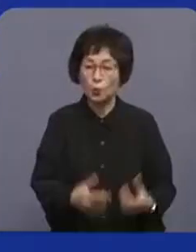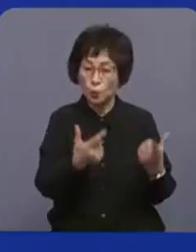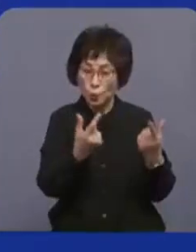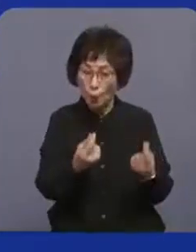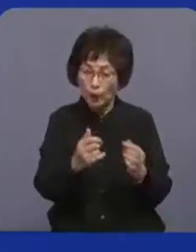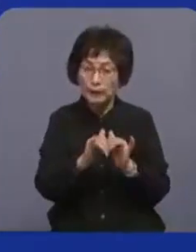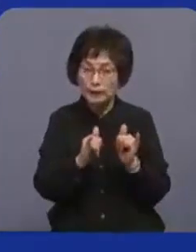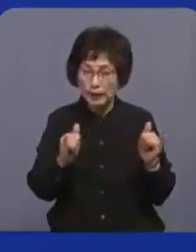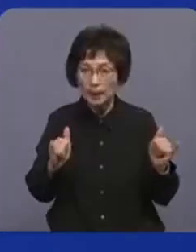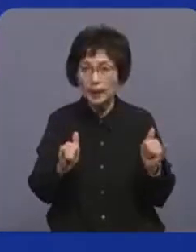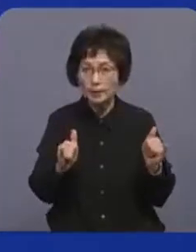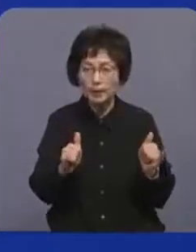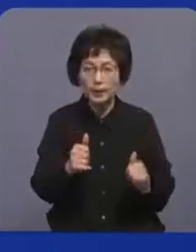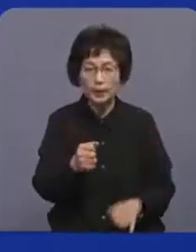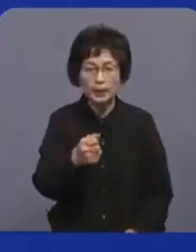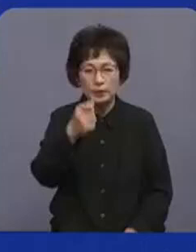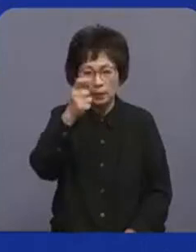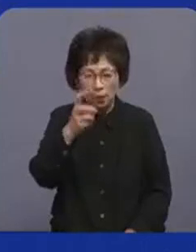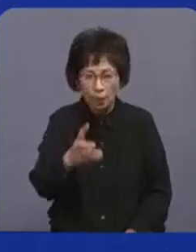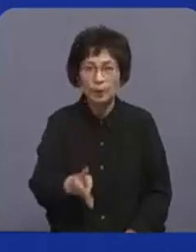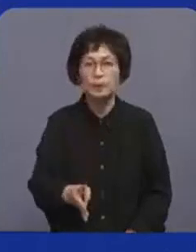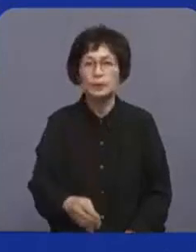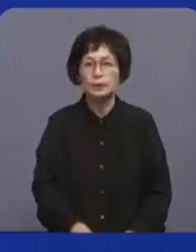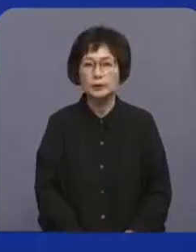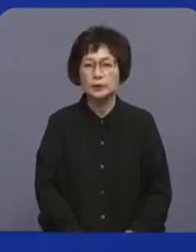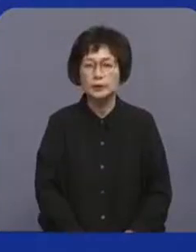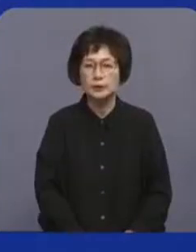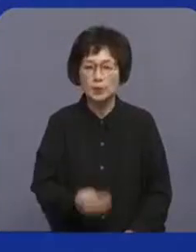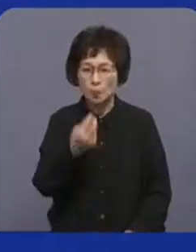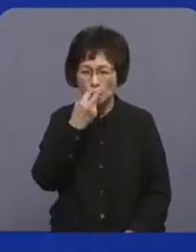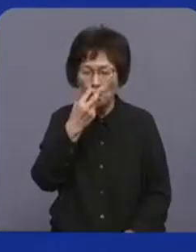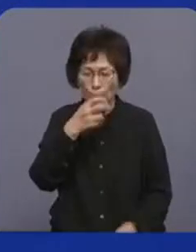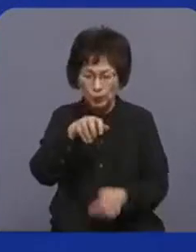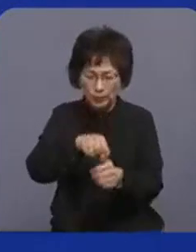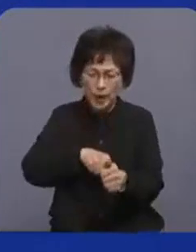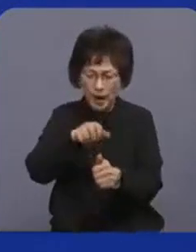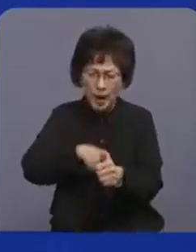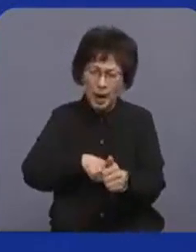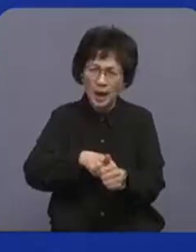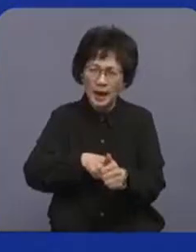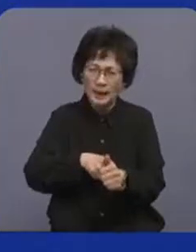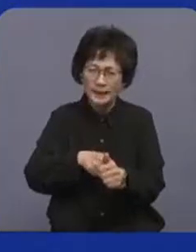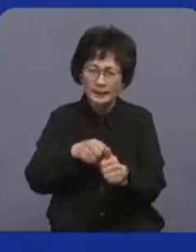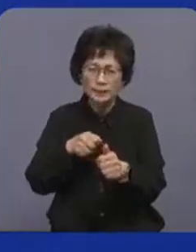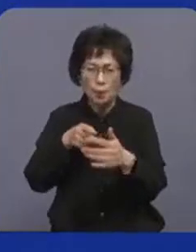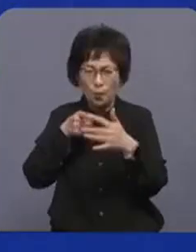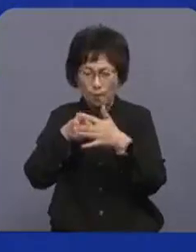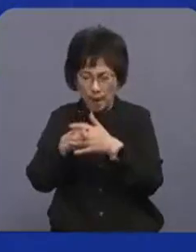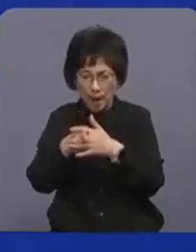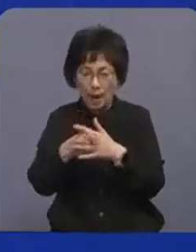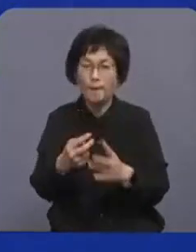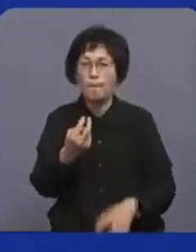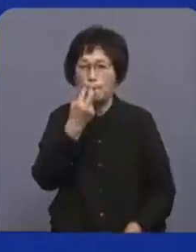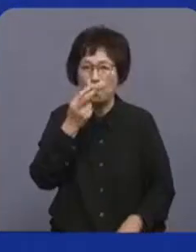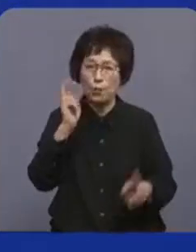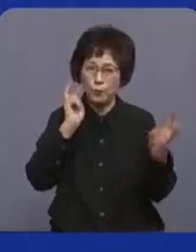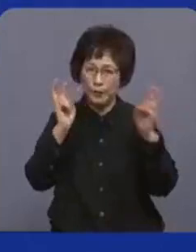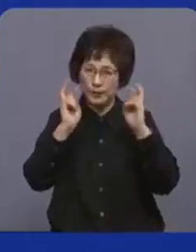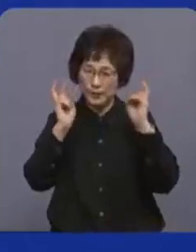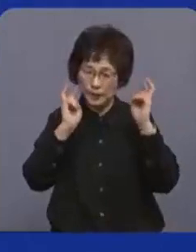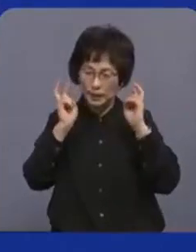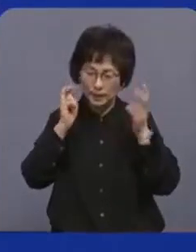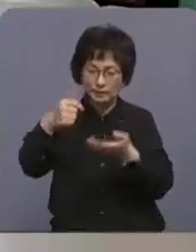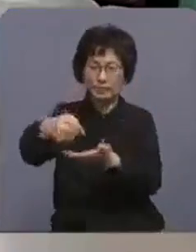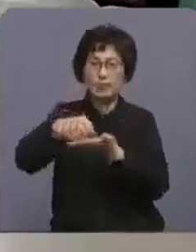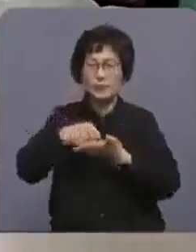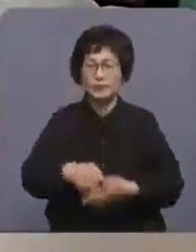사람이 여러 차례 보험료를 편취한 것을 보고 보험사에서 진정을 하게